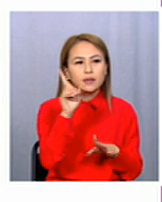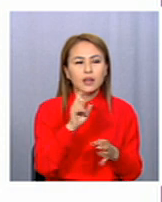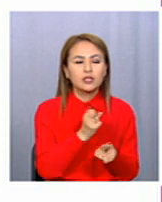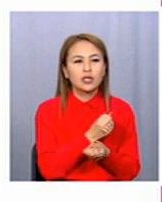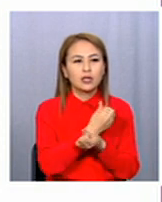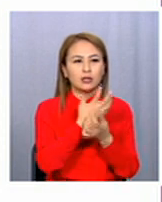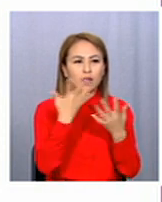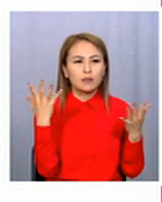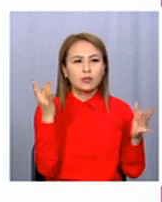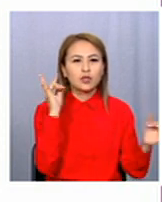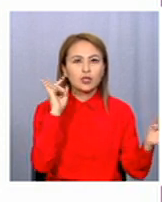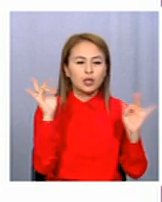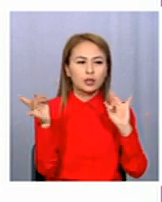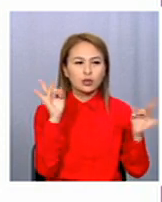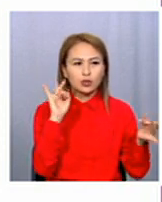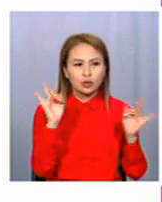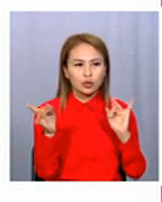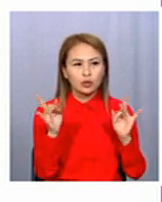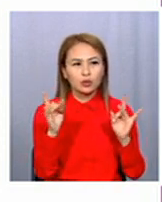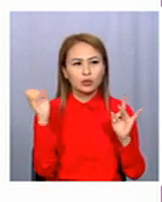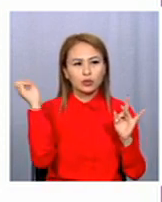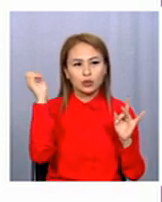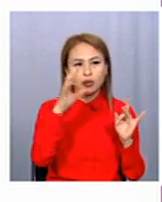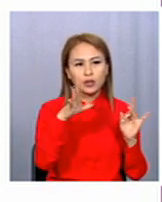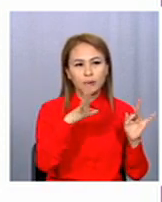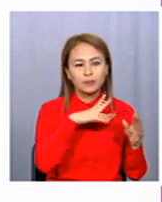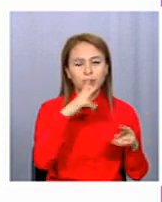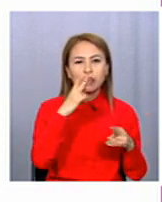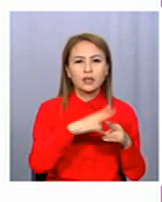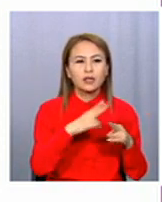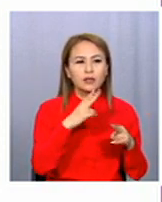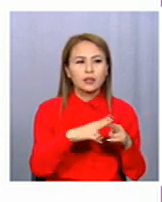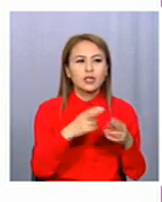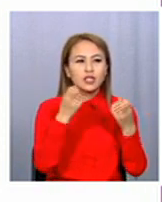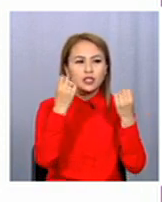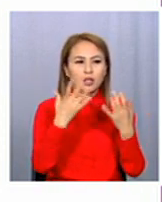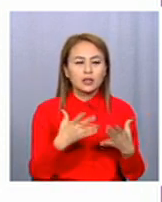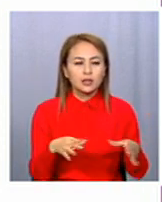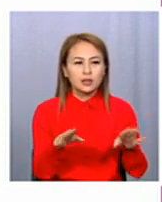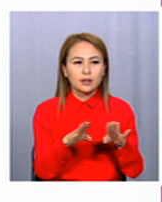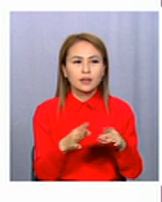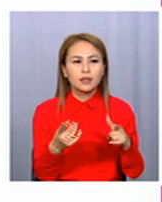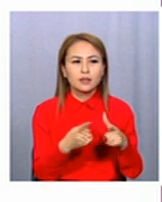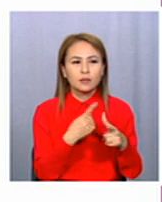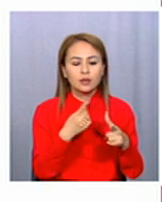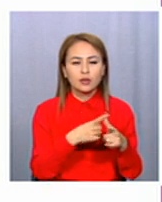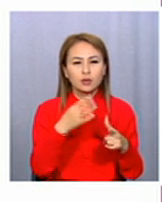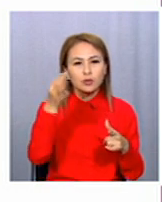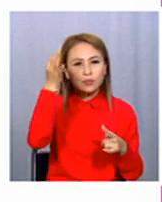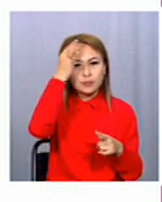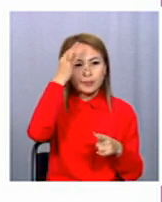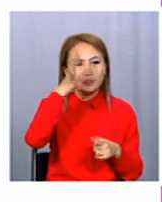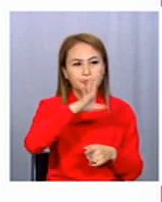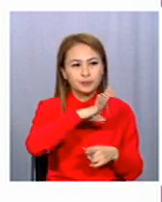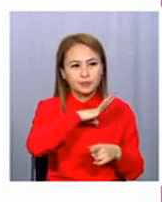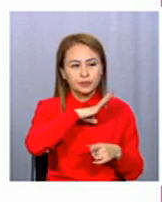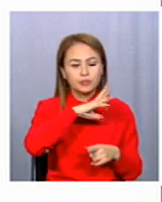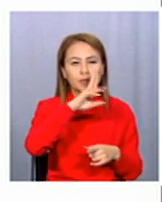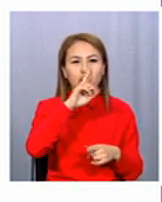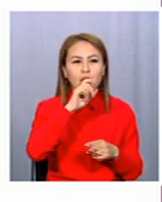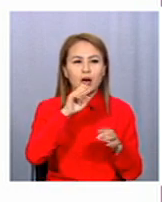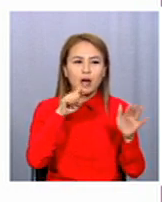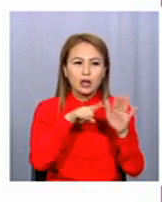Найзағай жарқылдап, шатыр-шытыр күн күркірегенде, металдың жай тартатыны есіме түсе кетті.